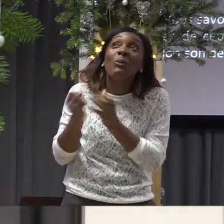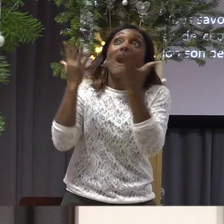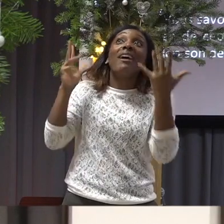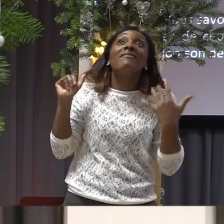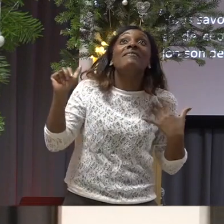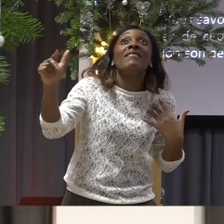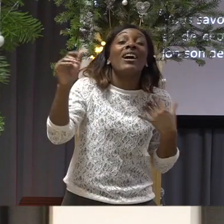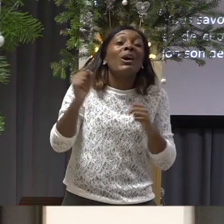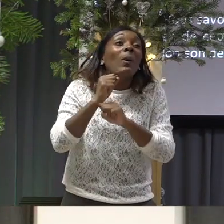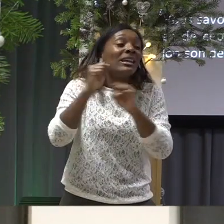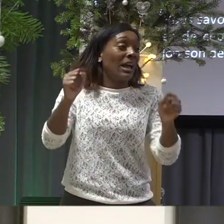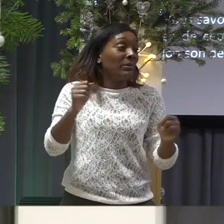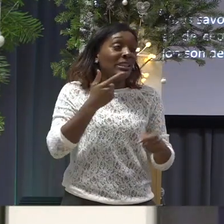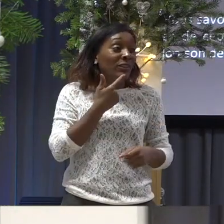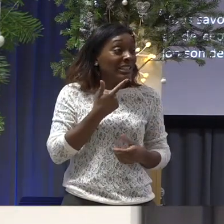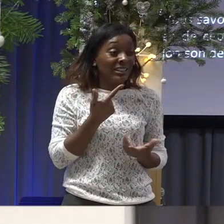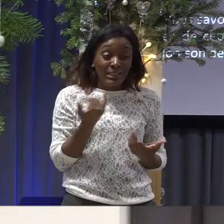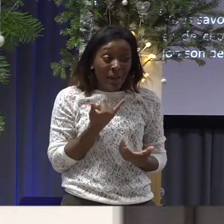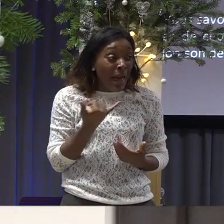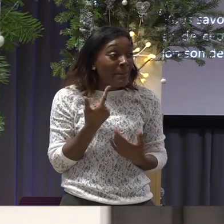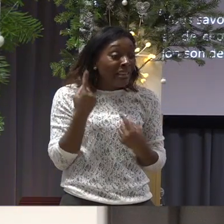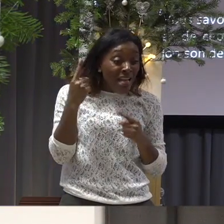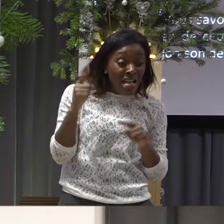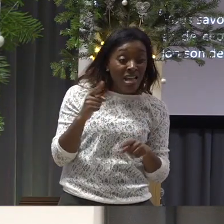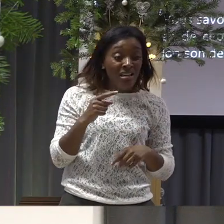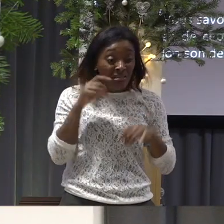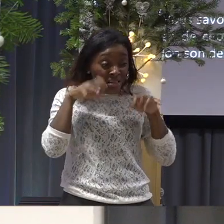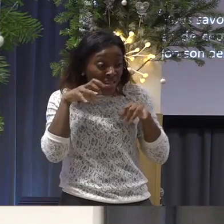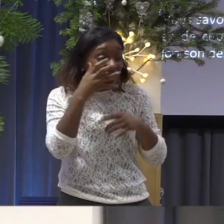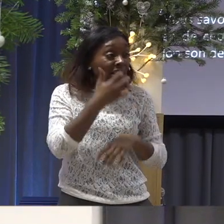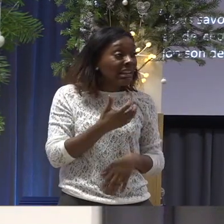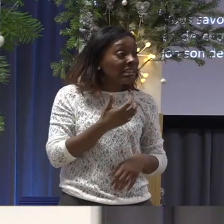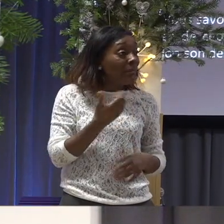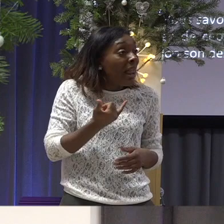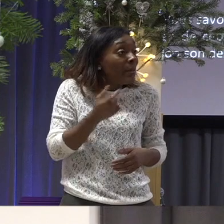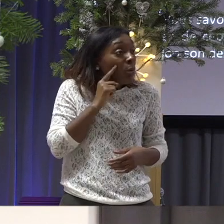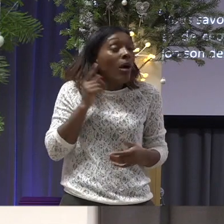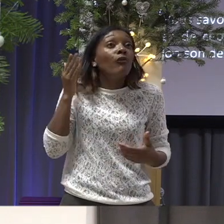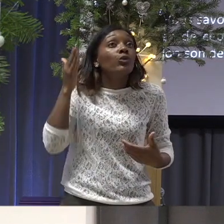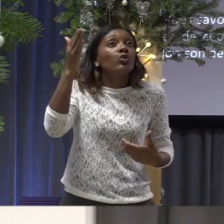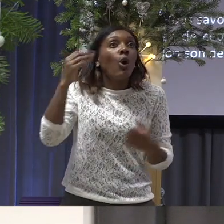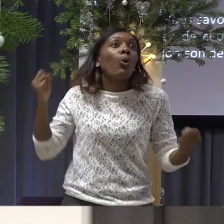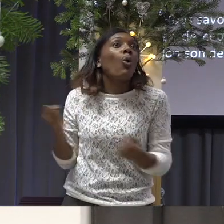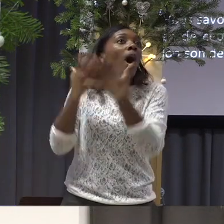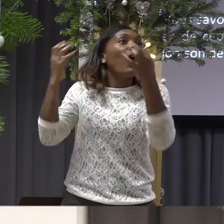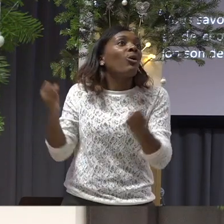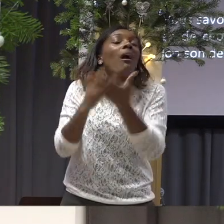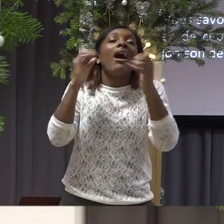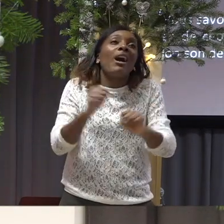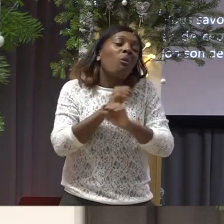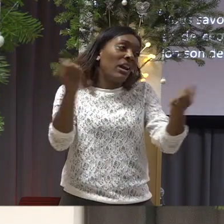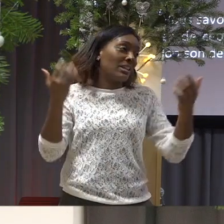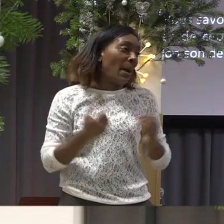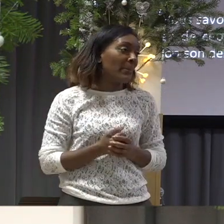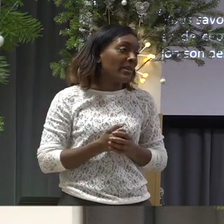tout concourt. Nous savons du reste que toute chose concourt. Il y a une version qui dit, toute chose travaille.